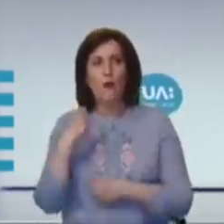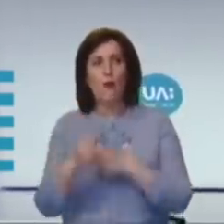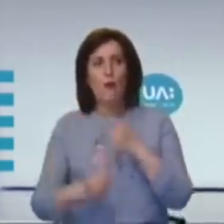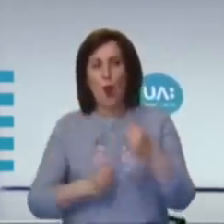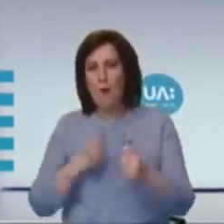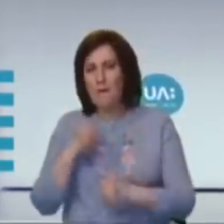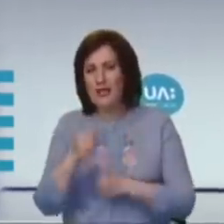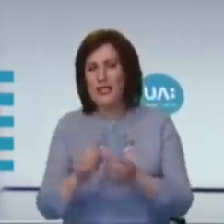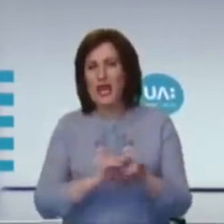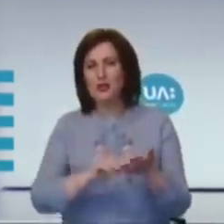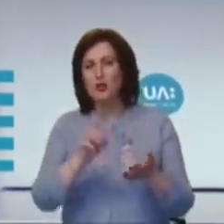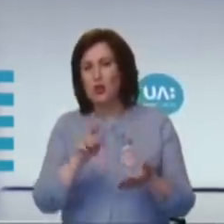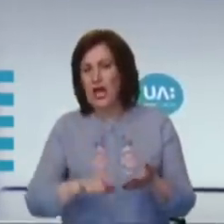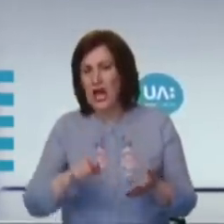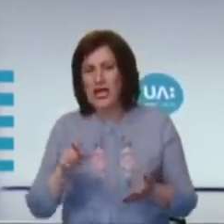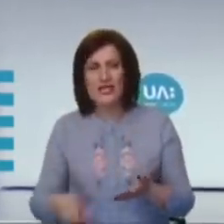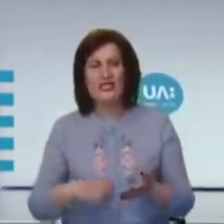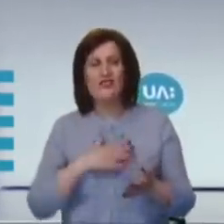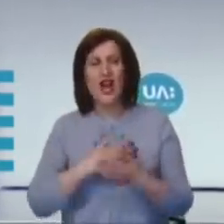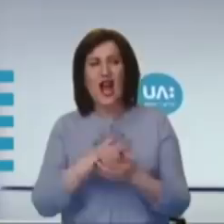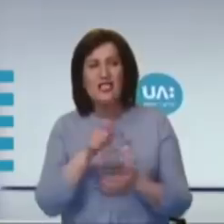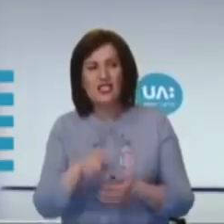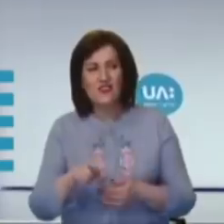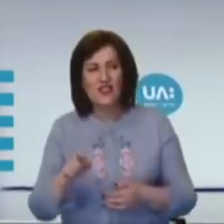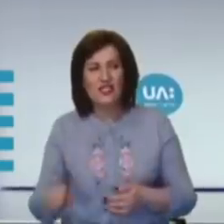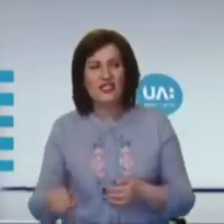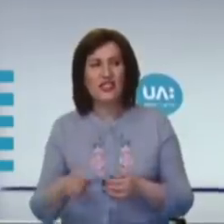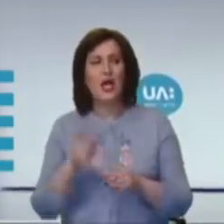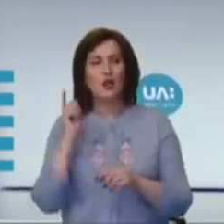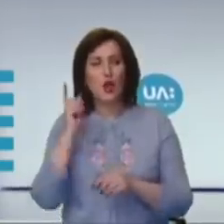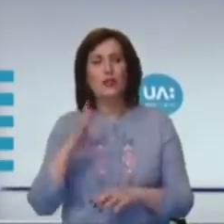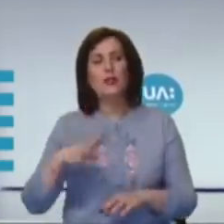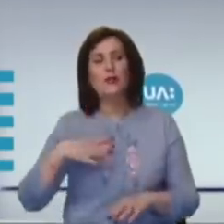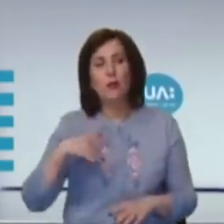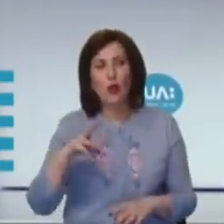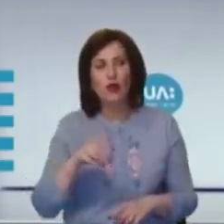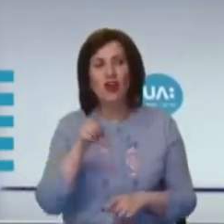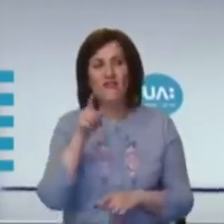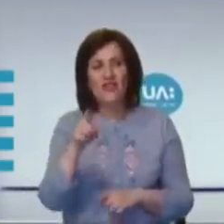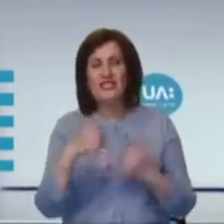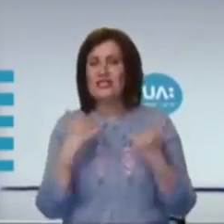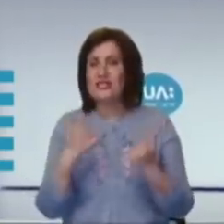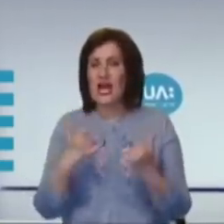минулому. Він його переводить уже в другий уряд. Ви зараз